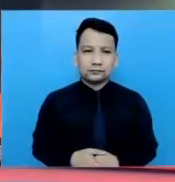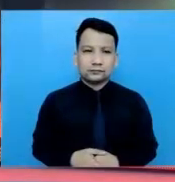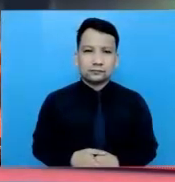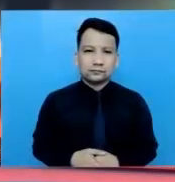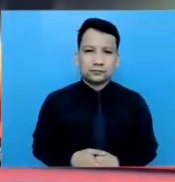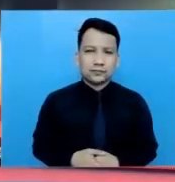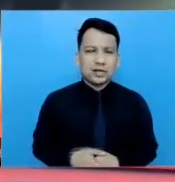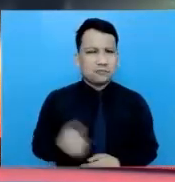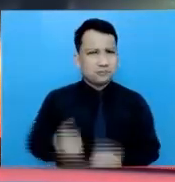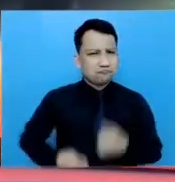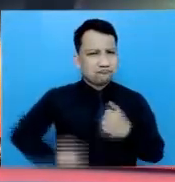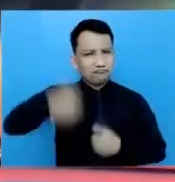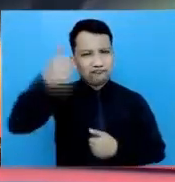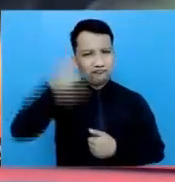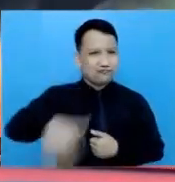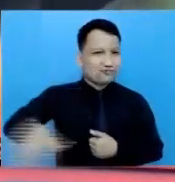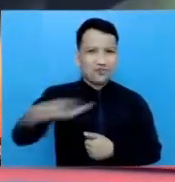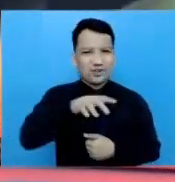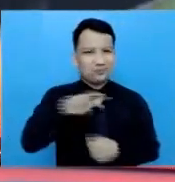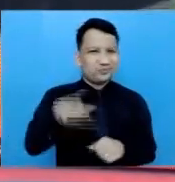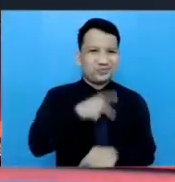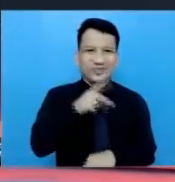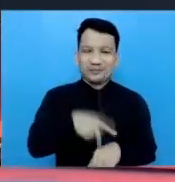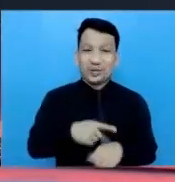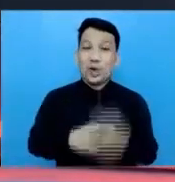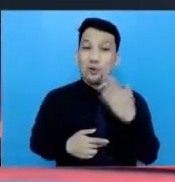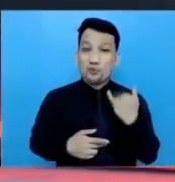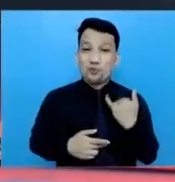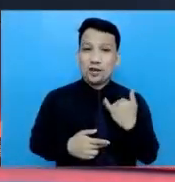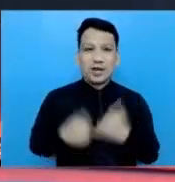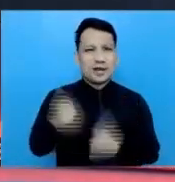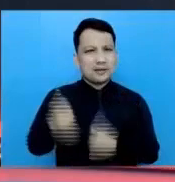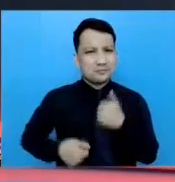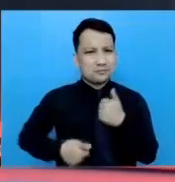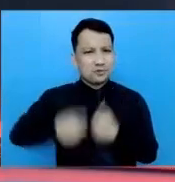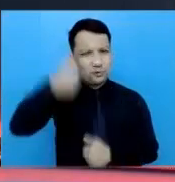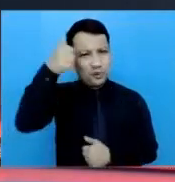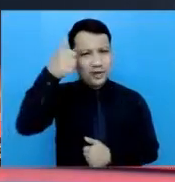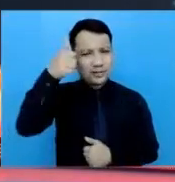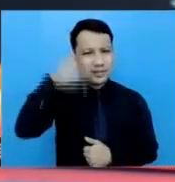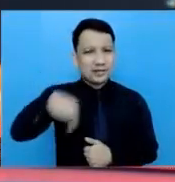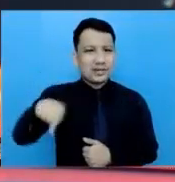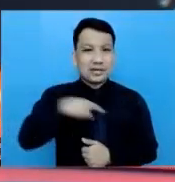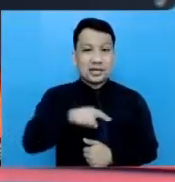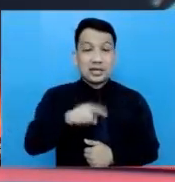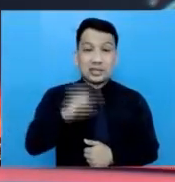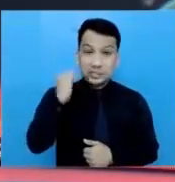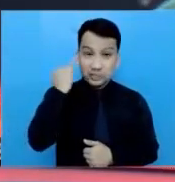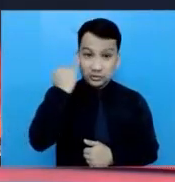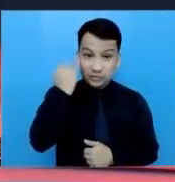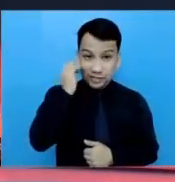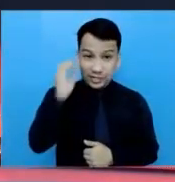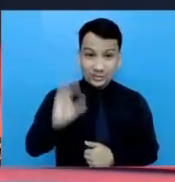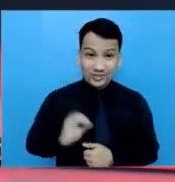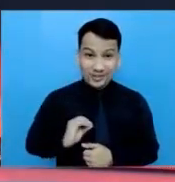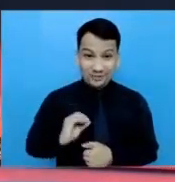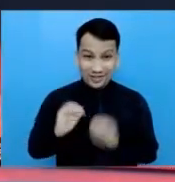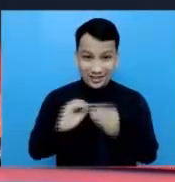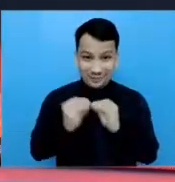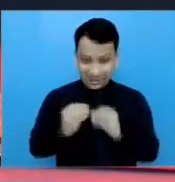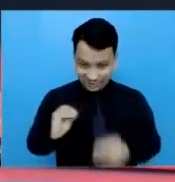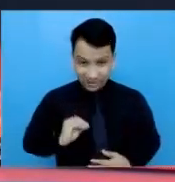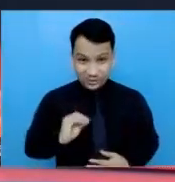Nagbubunyi po ang buong bansa sa makasaysayang panalo ng kababayan nating si Jordan Clarkson bilang